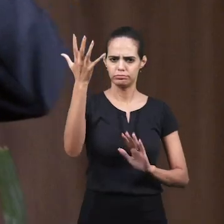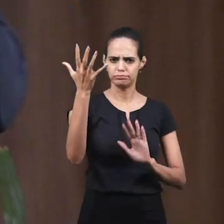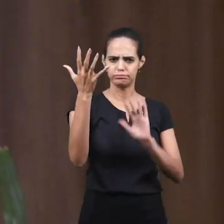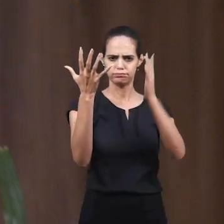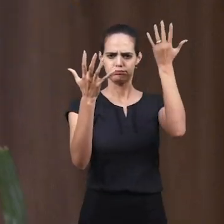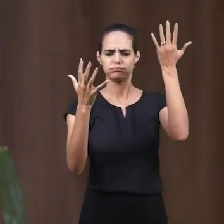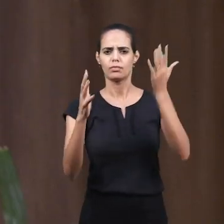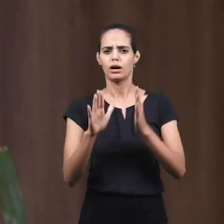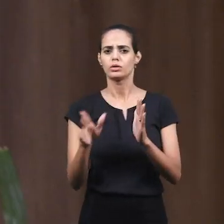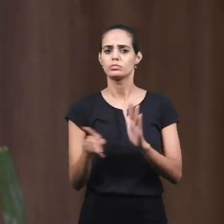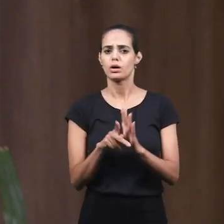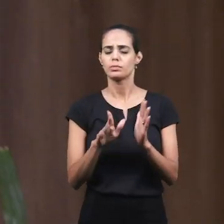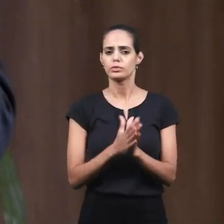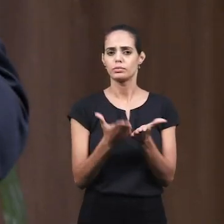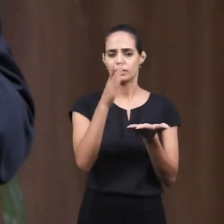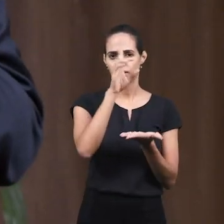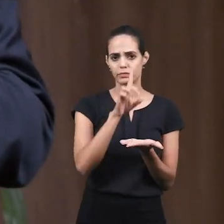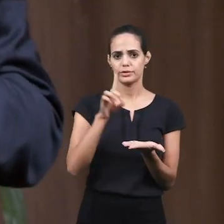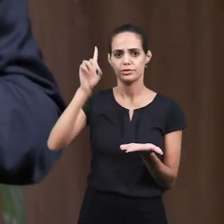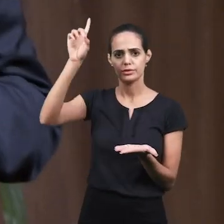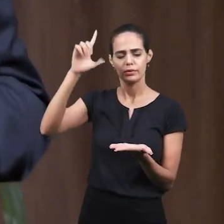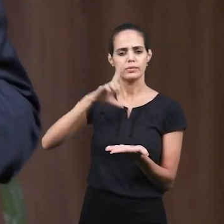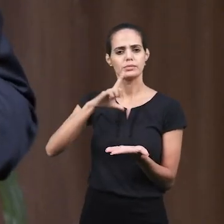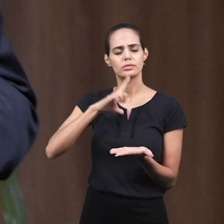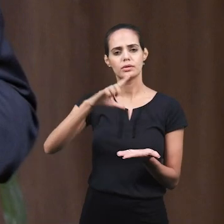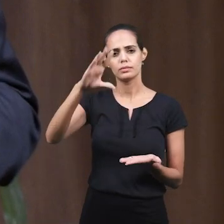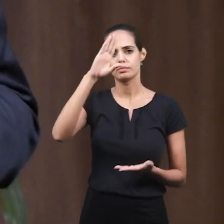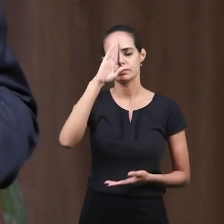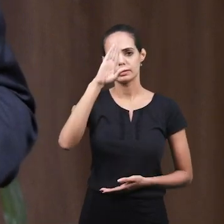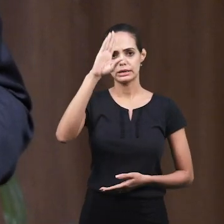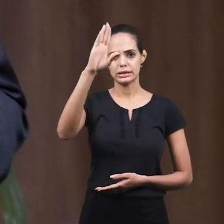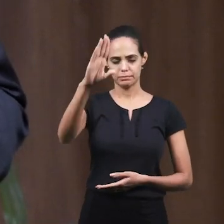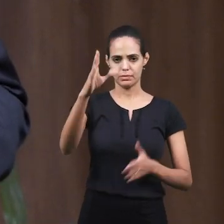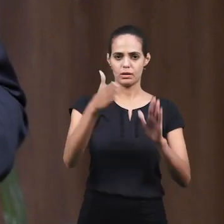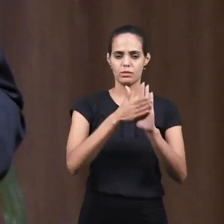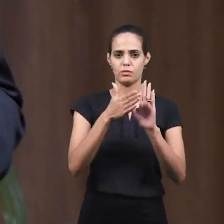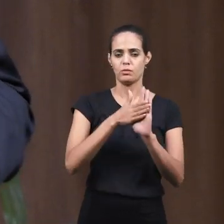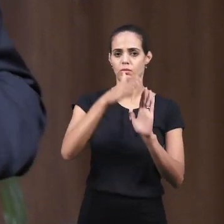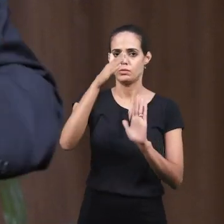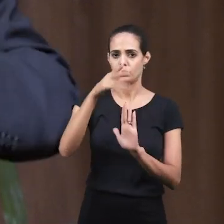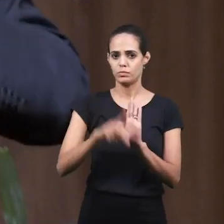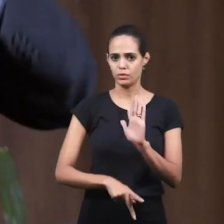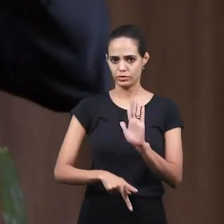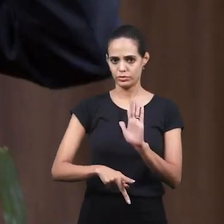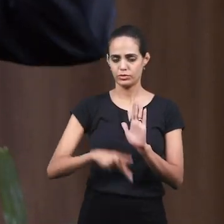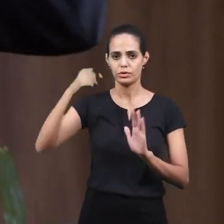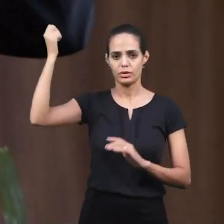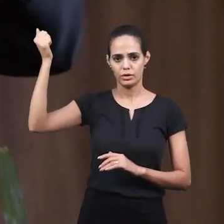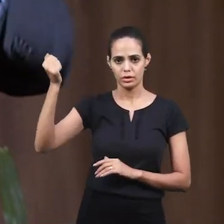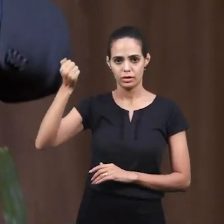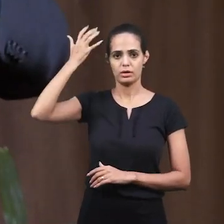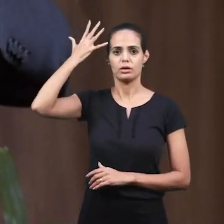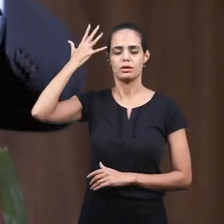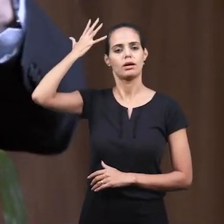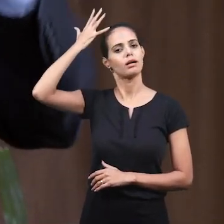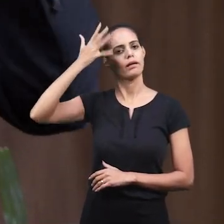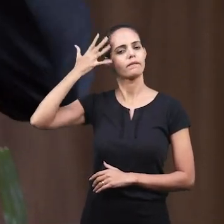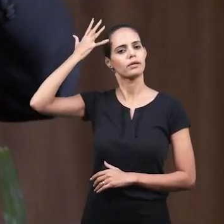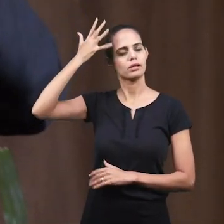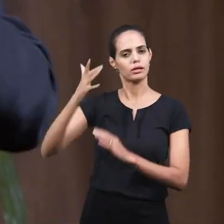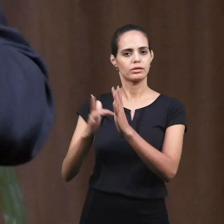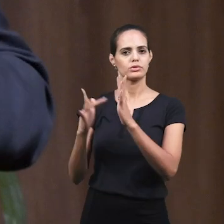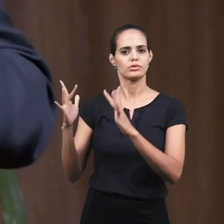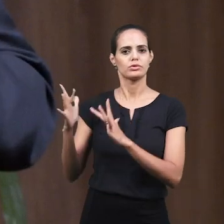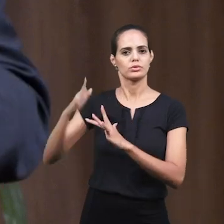bibliques observés ont comme principal objectif révéler Jésus, révéler le